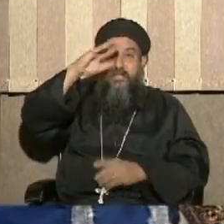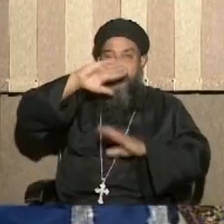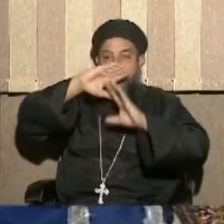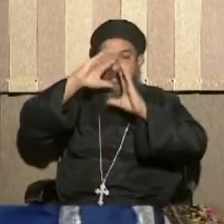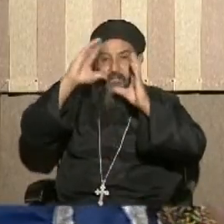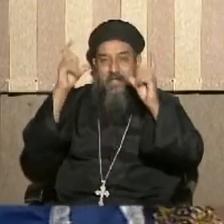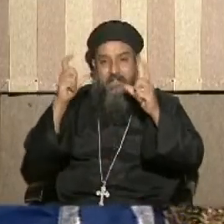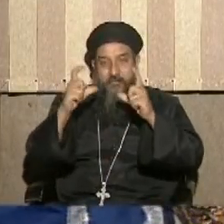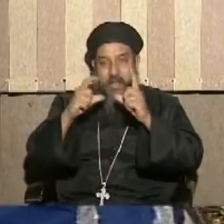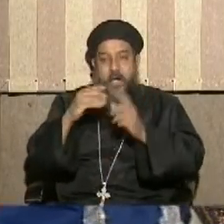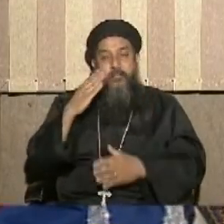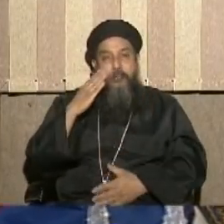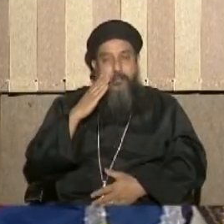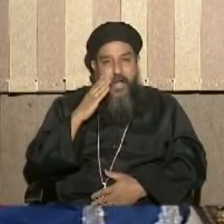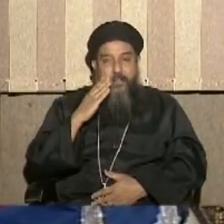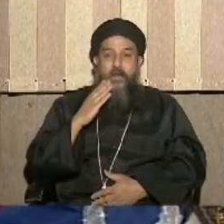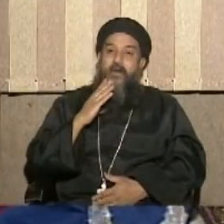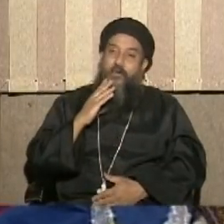اسر ولاد،